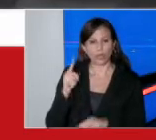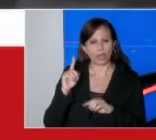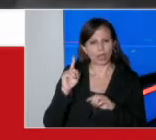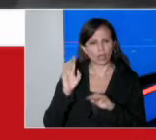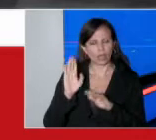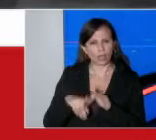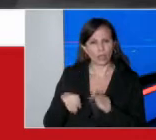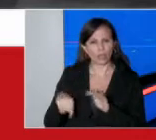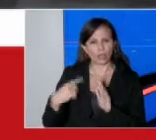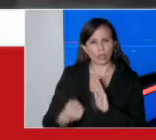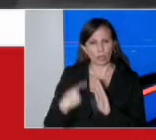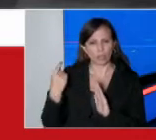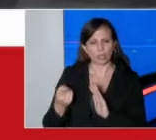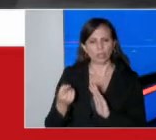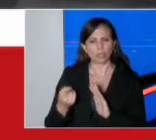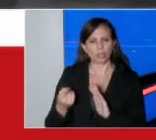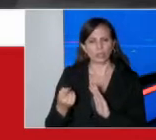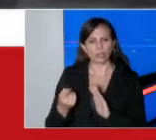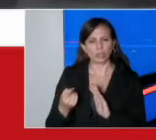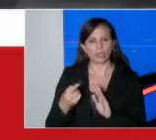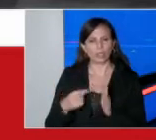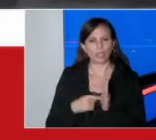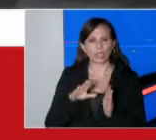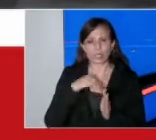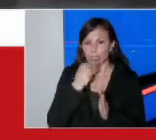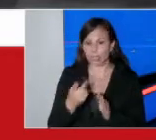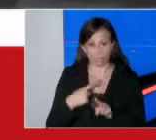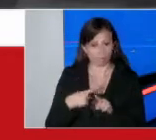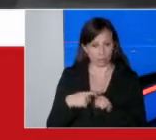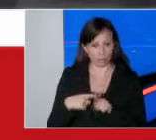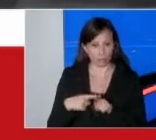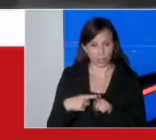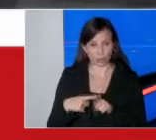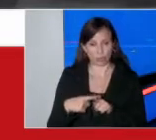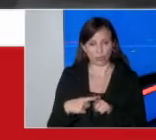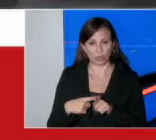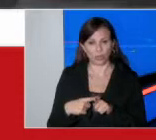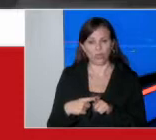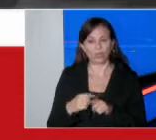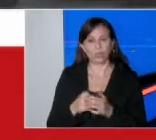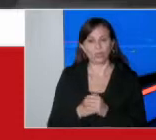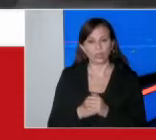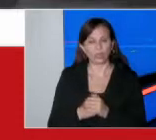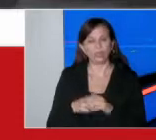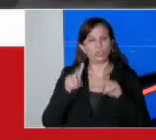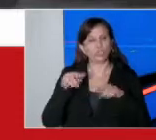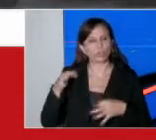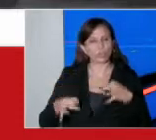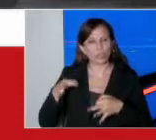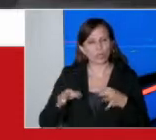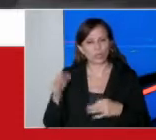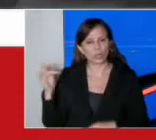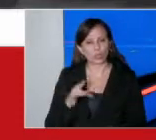אחת בגלל מה שנקרא גזענות, ועומדים ופתוחים נגדו עדיין הליכים משפטיים